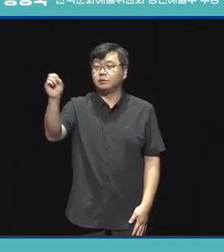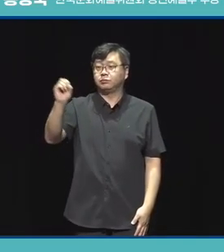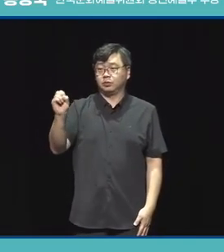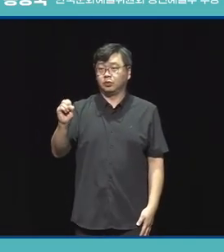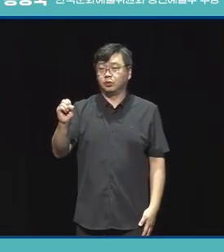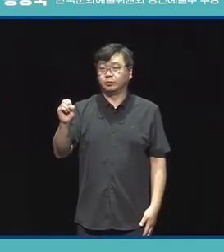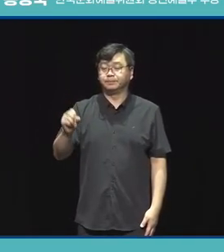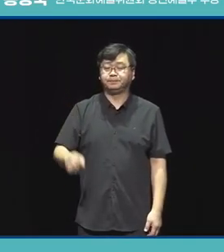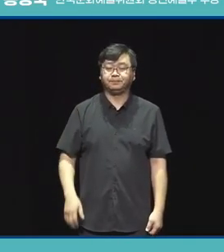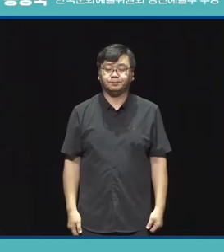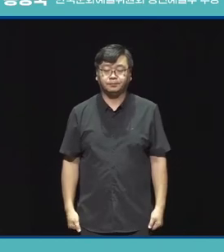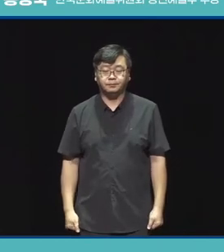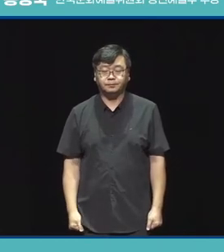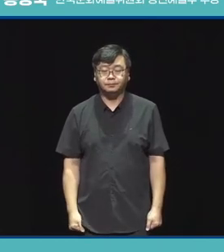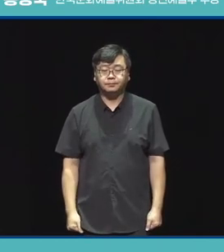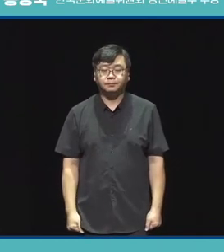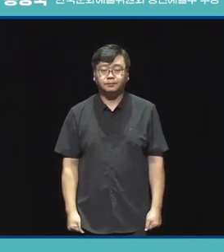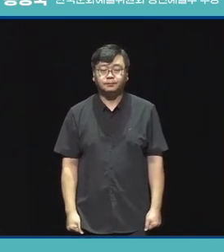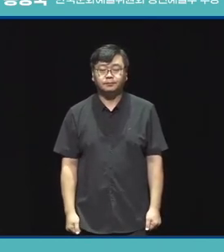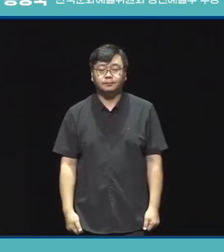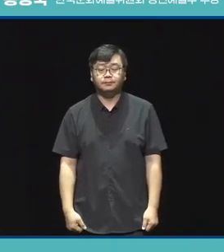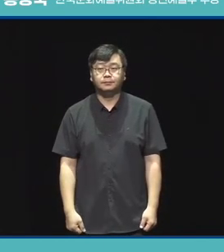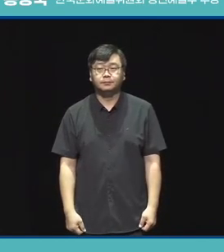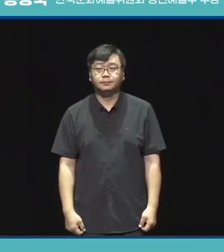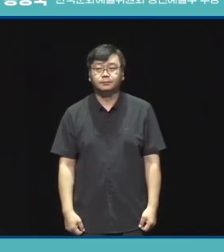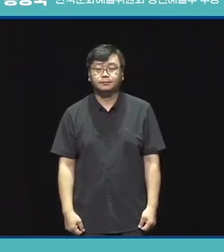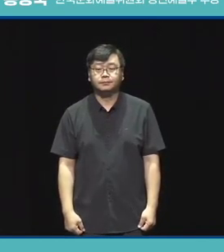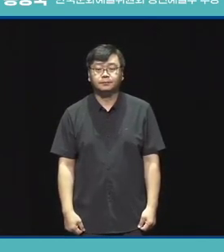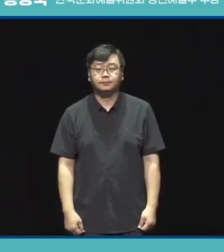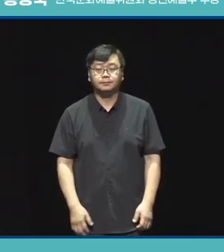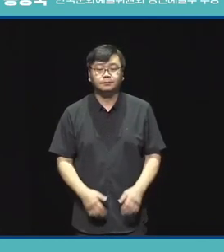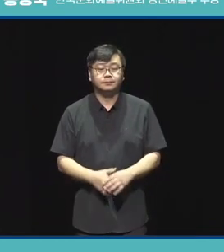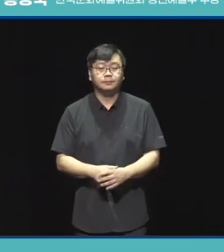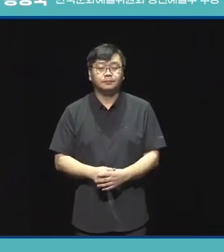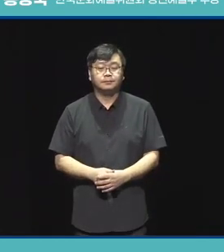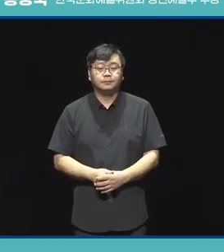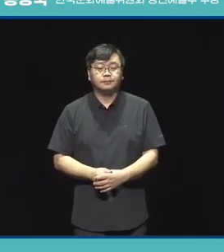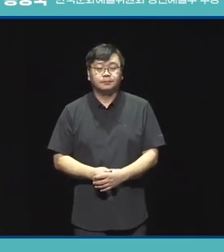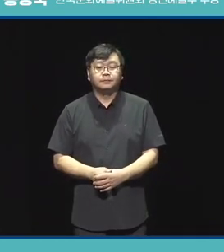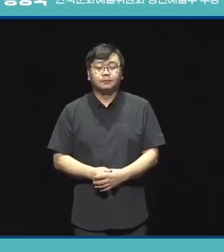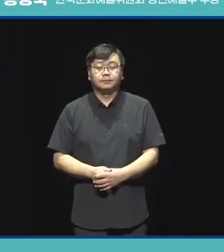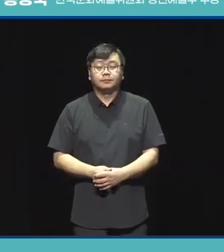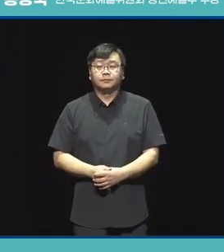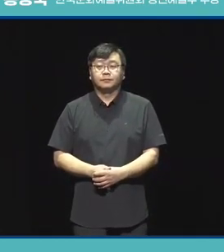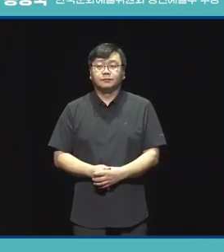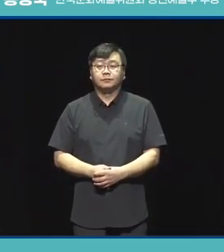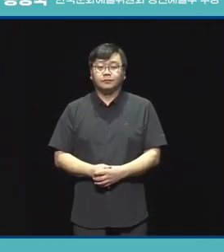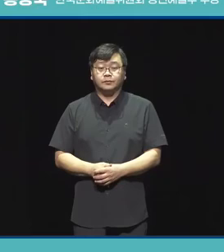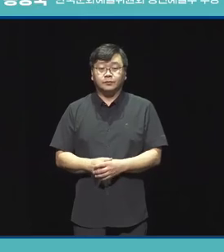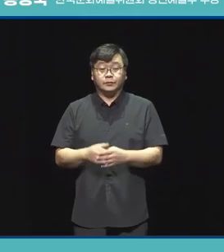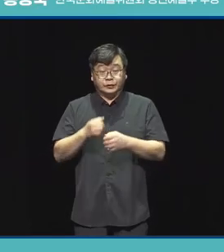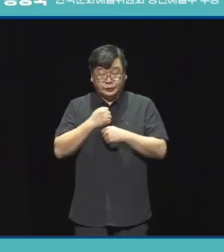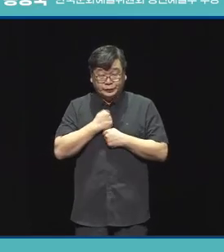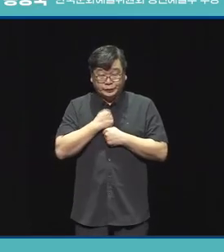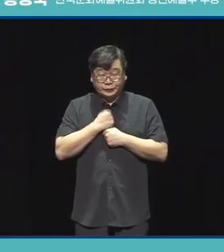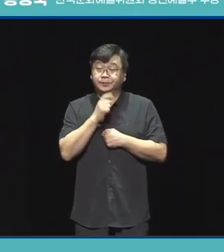이렇게 해서 심의가 진행될 예정입니다 네 유의사항입니다